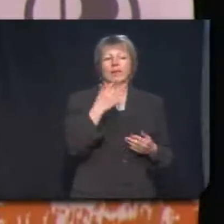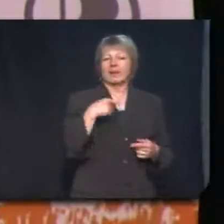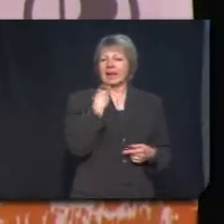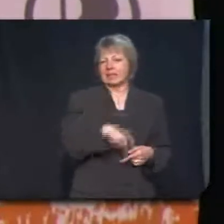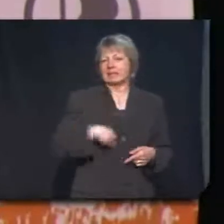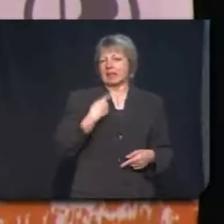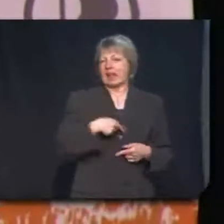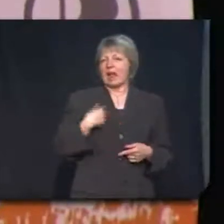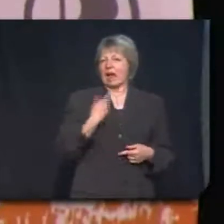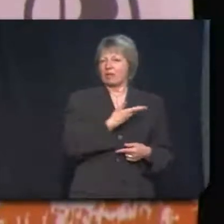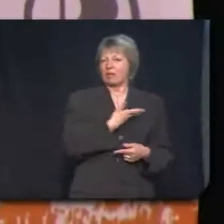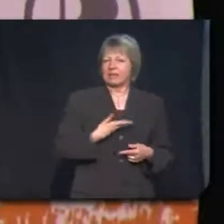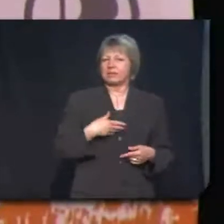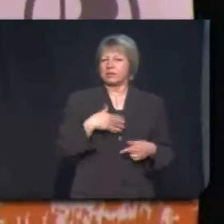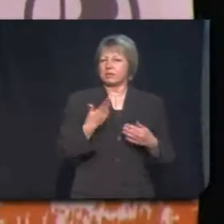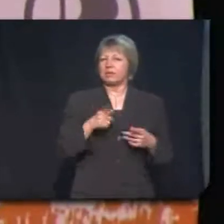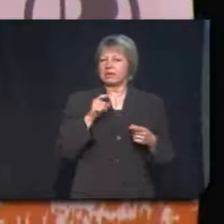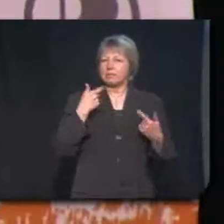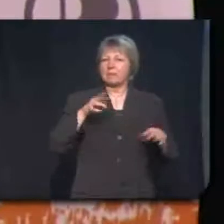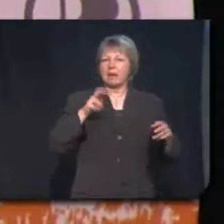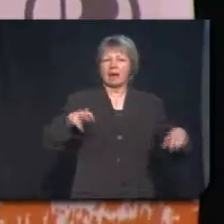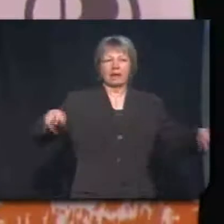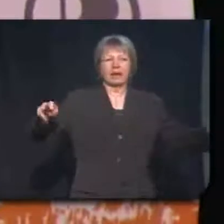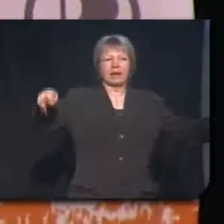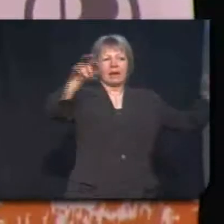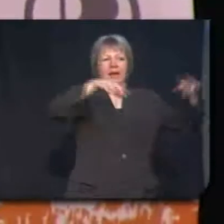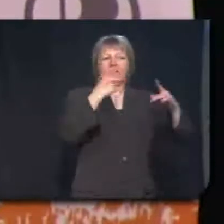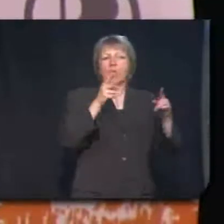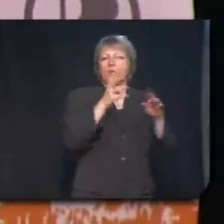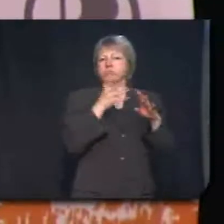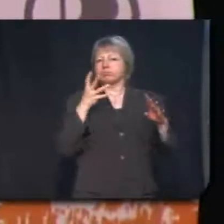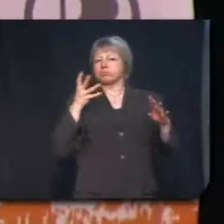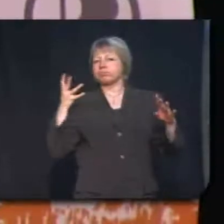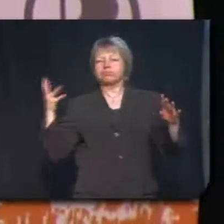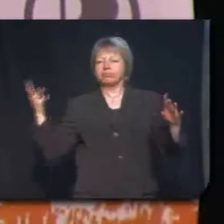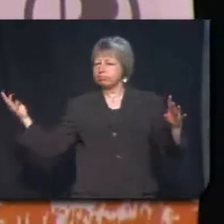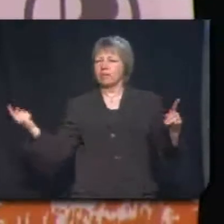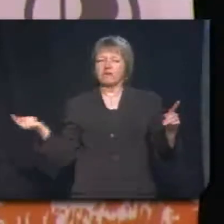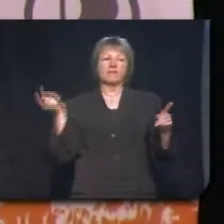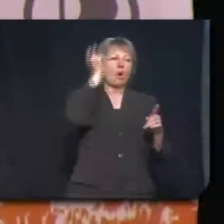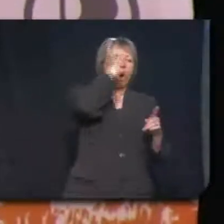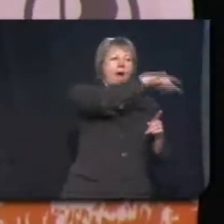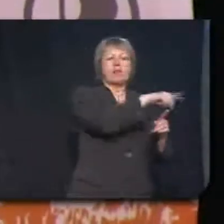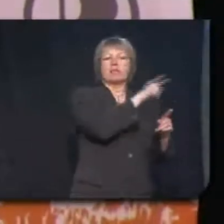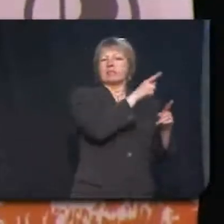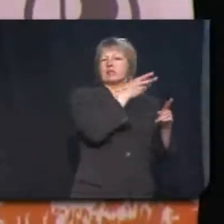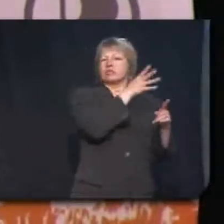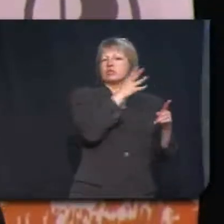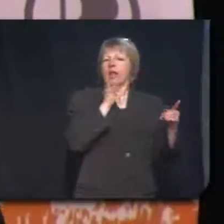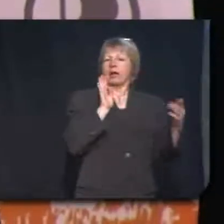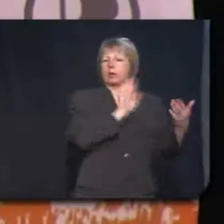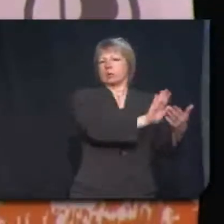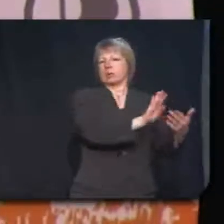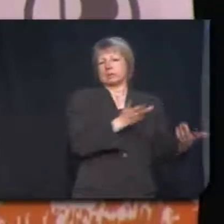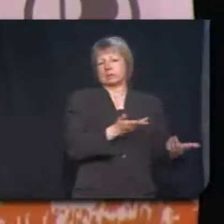andererseits ist die Wahrscheinlichkeit dass er in eine unbeschäftigten ohne vorbeikommt größer als wenn ihr rumsteht